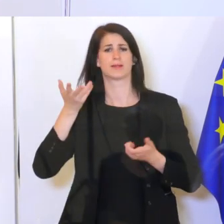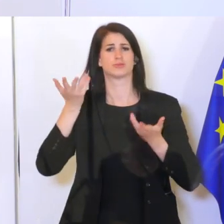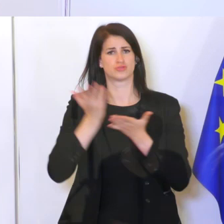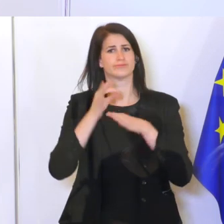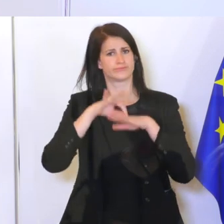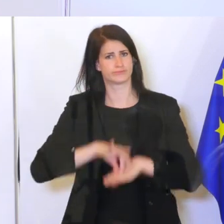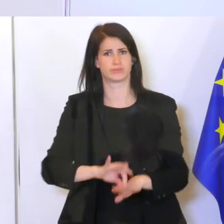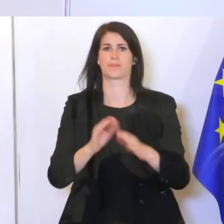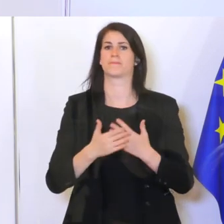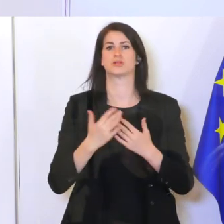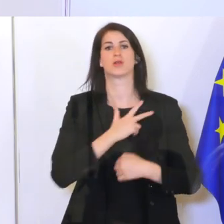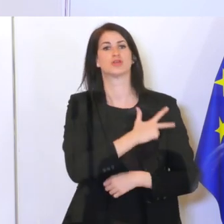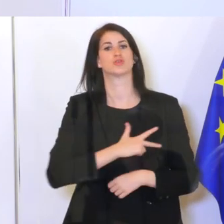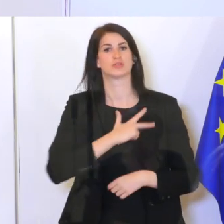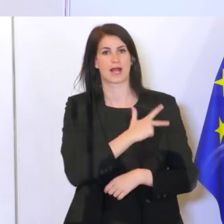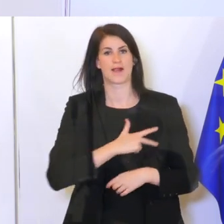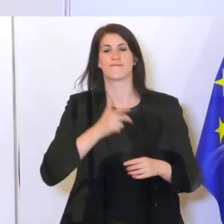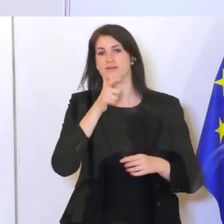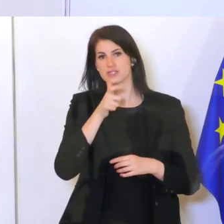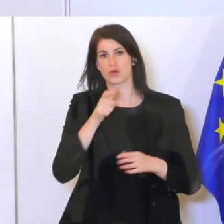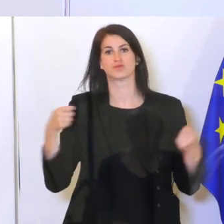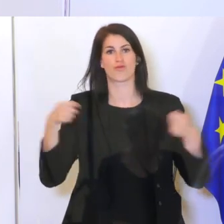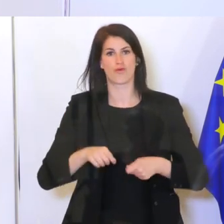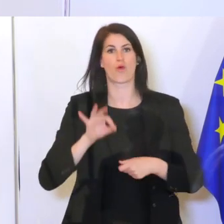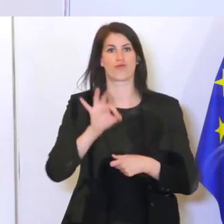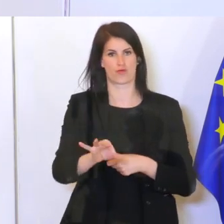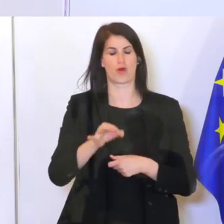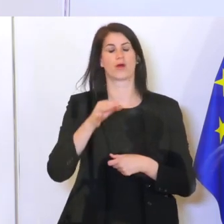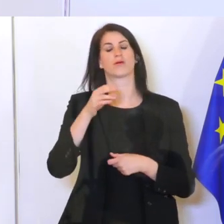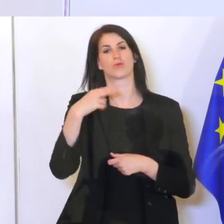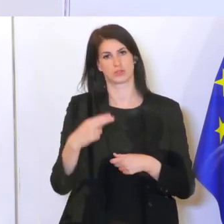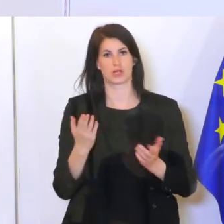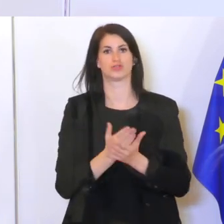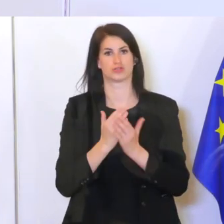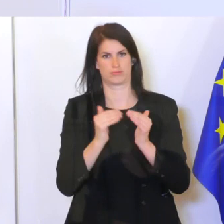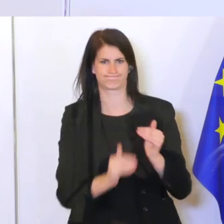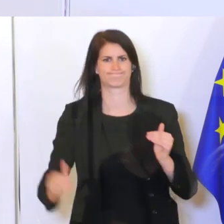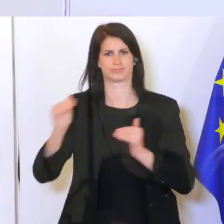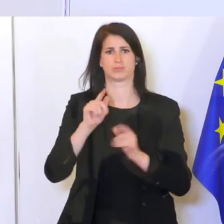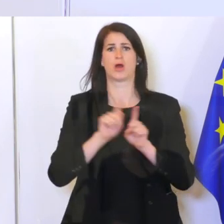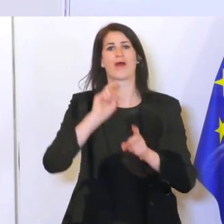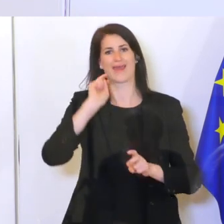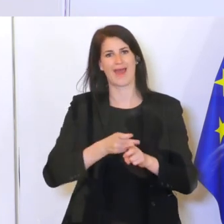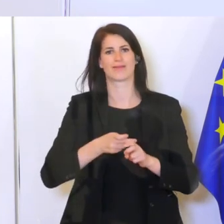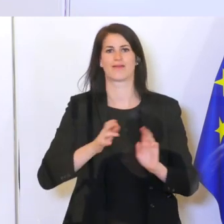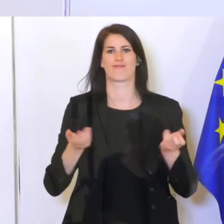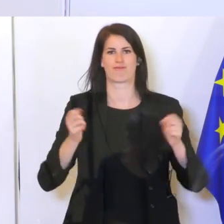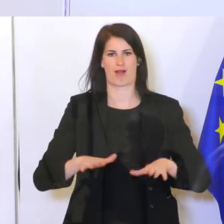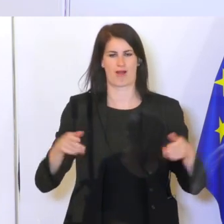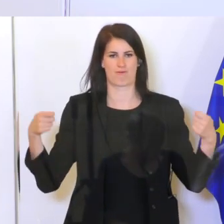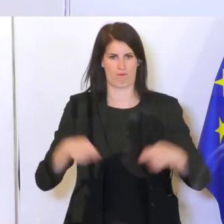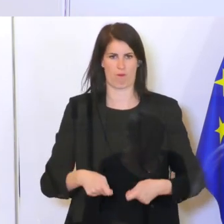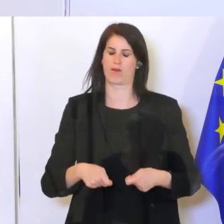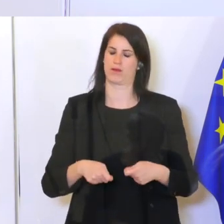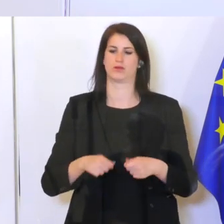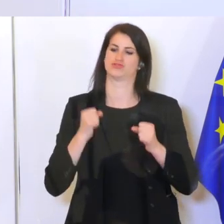den Künstlersozialversicherungsfonds um 5 Millionen Euro aufgestockt. Wir haben den Härtefallfonds massiv adaptiert, so wie es